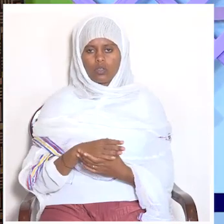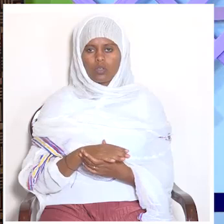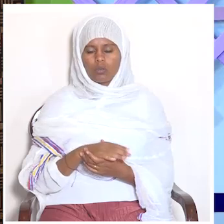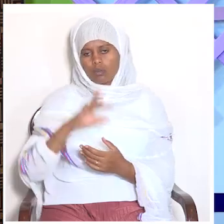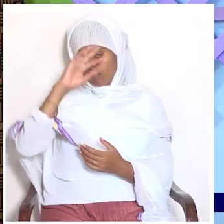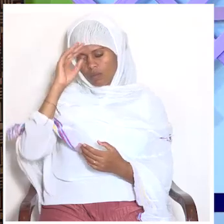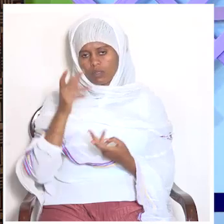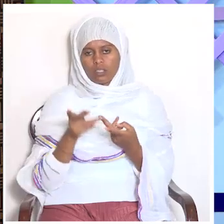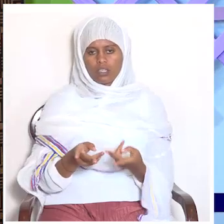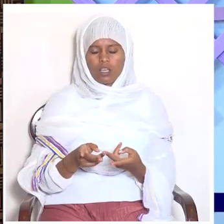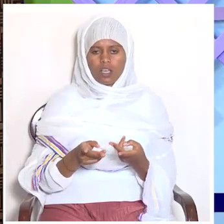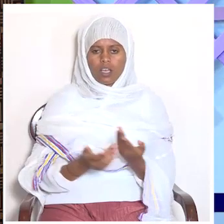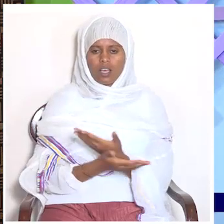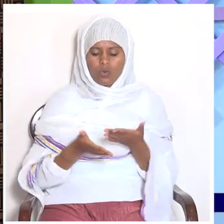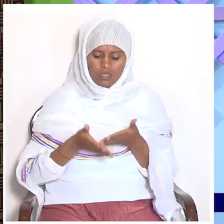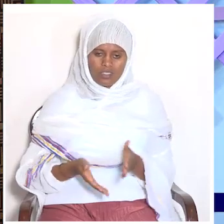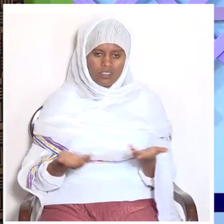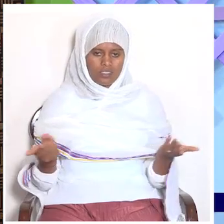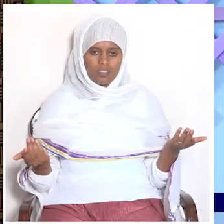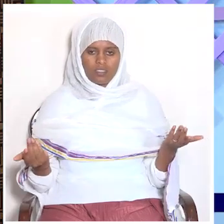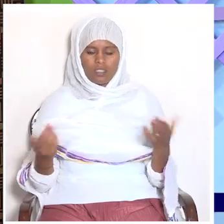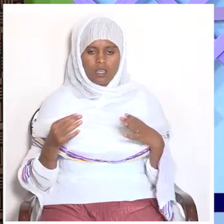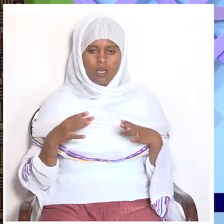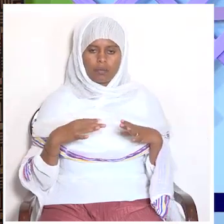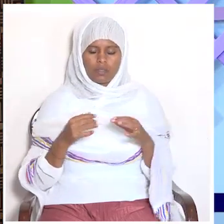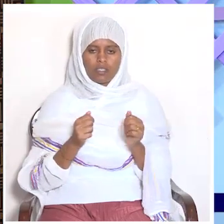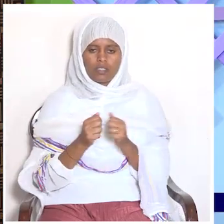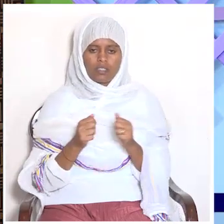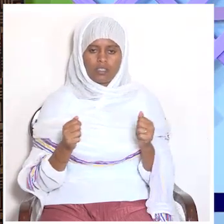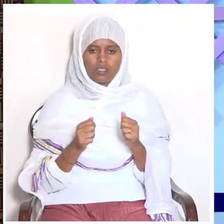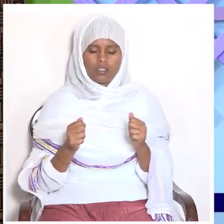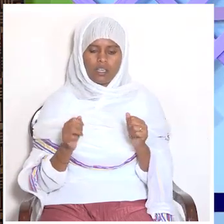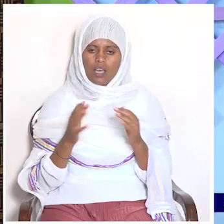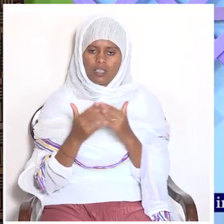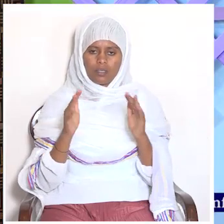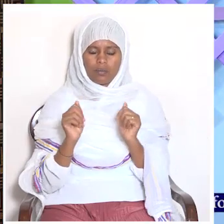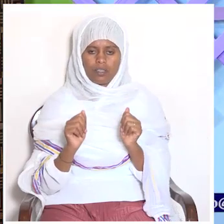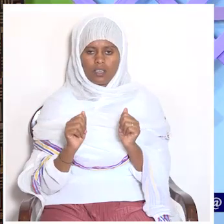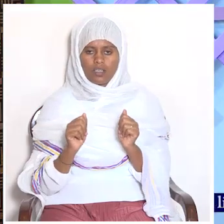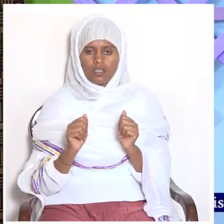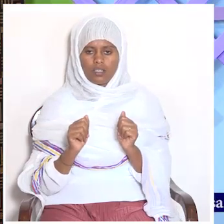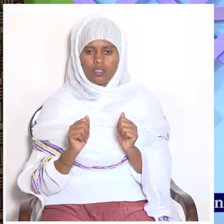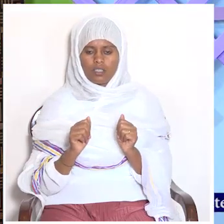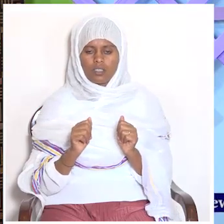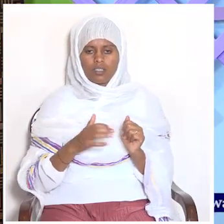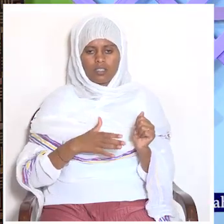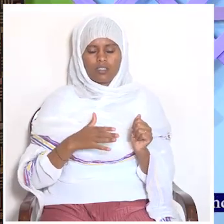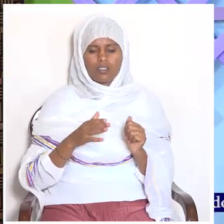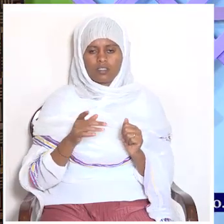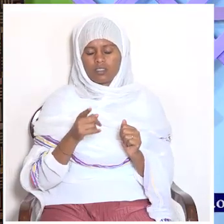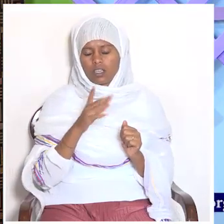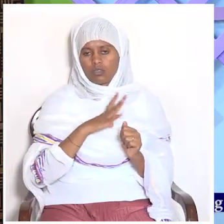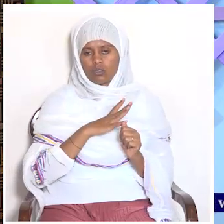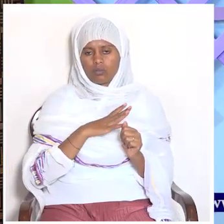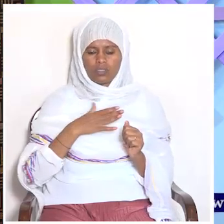ተኣቱ። ከምቶም ኣቦሓጎታታ ድማ መኻን ትኸውን። ሃብቲ ግዳ ከም ንሃቶም ኣይነበራን እምበር